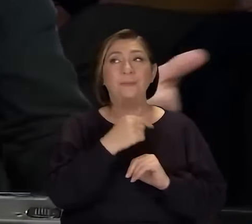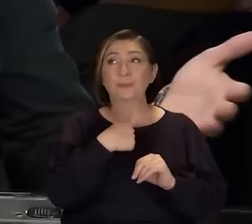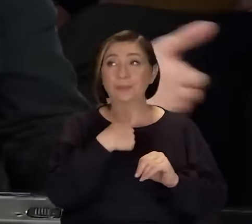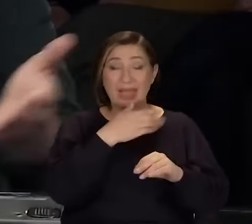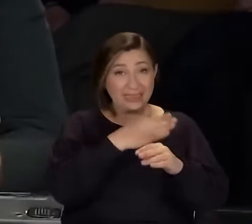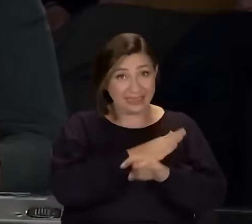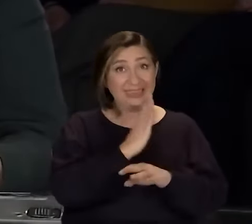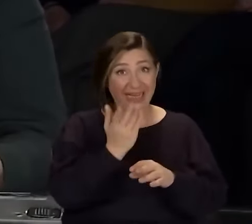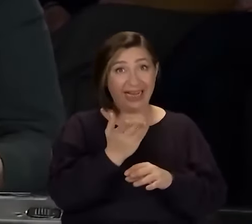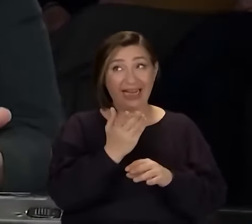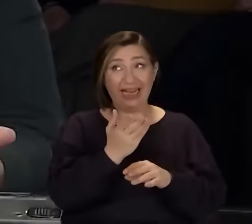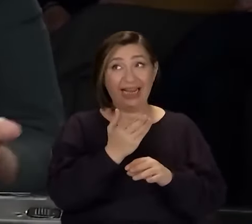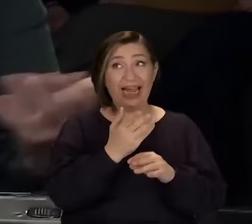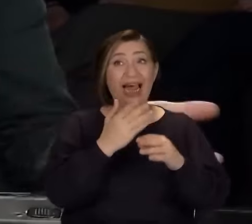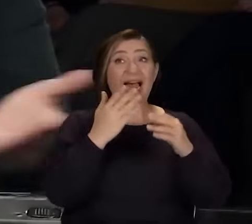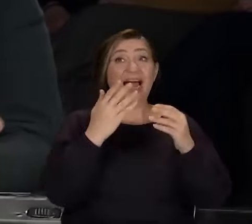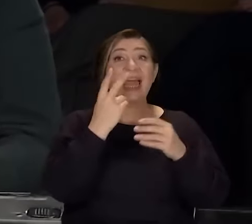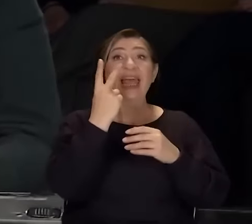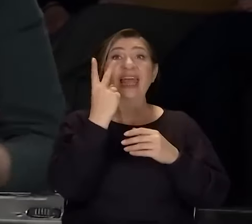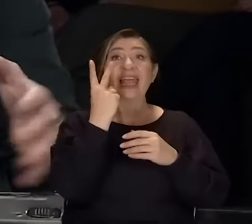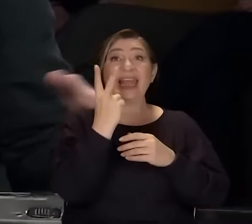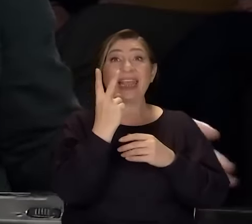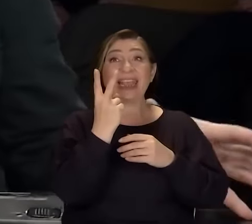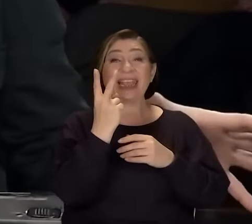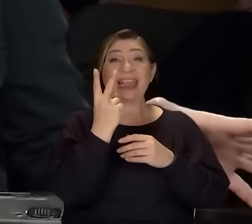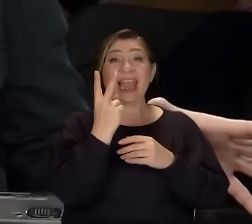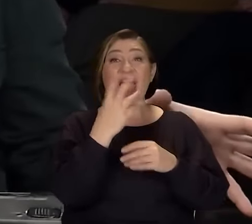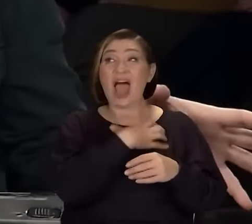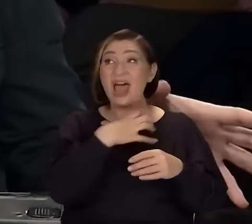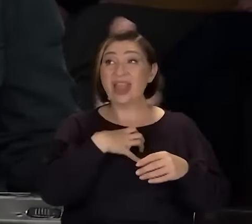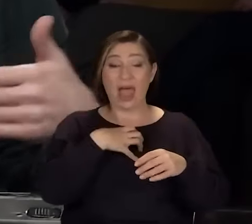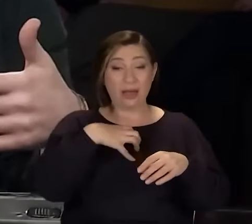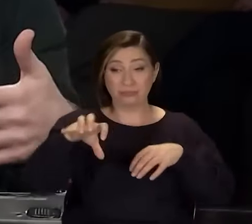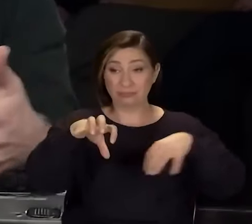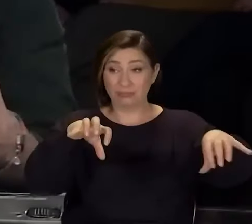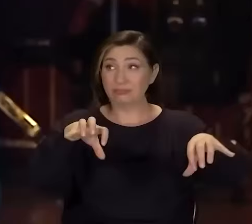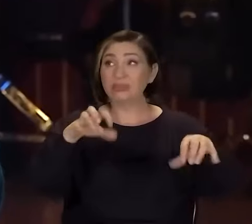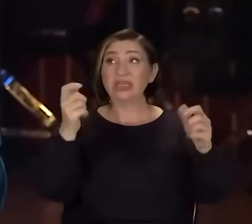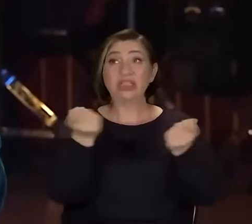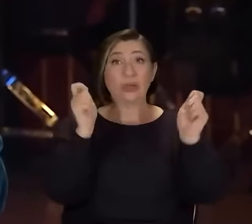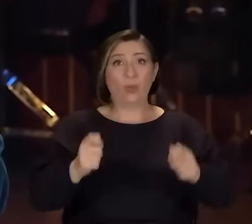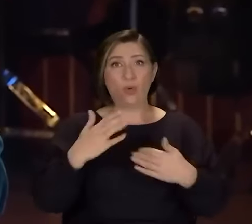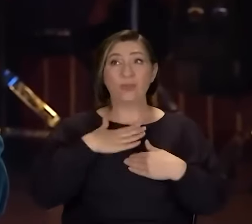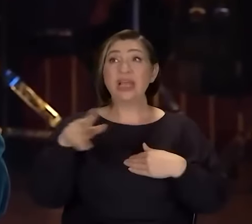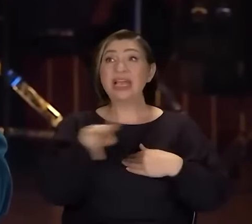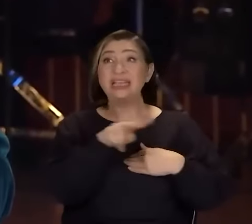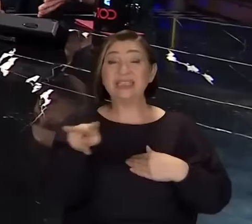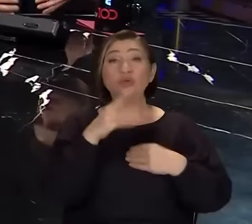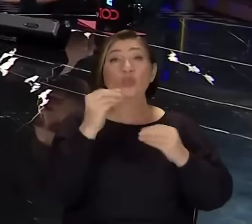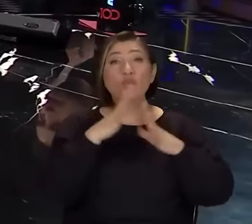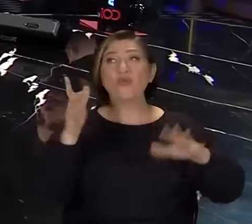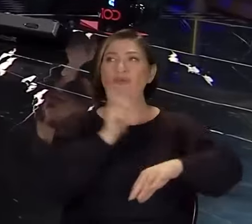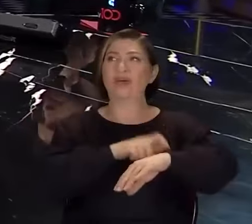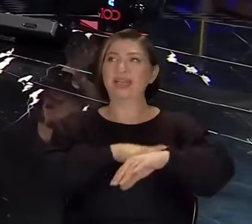ben aslında hem yani iki tane aslında ana dal iş yapıyorum hayatımda ve ikisi de gerçekten çok büyük